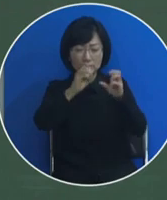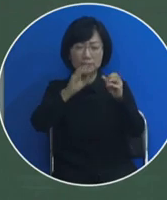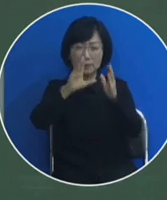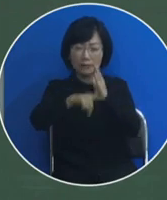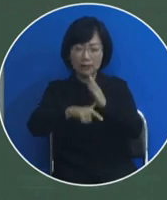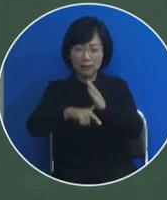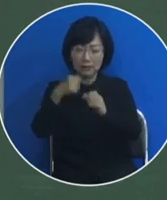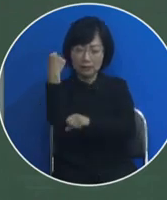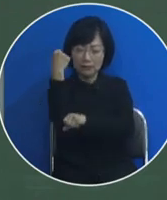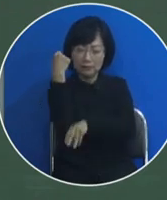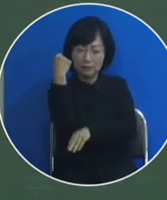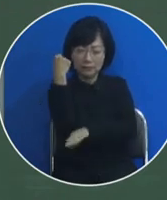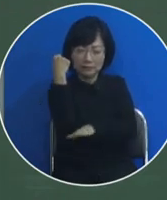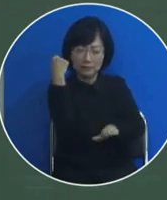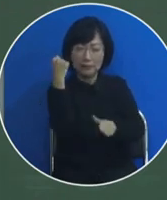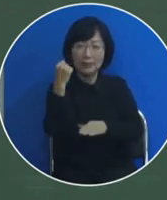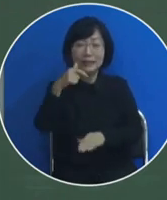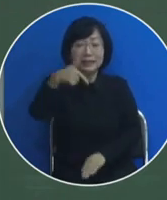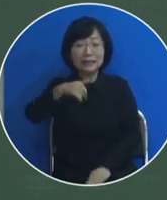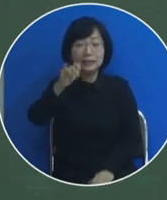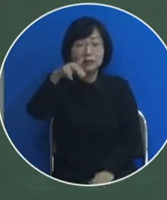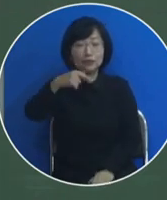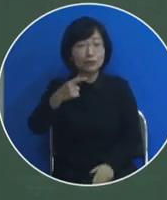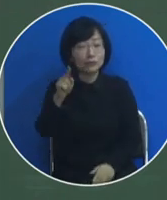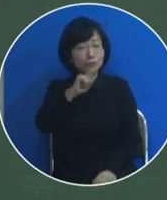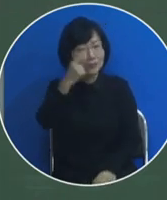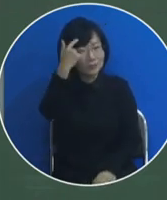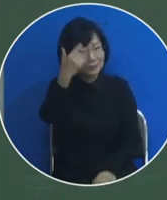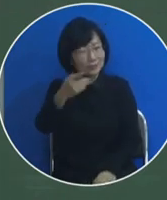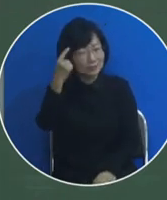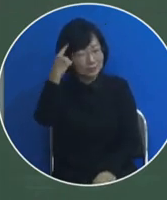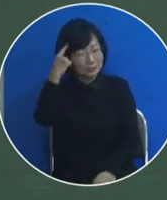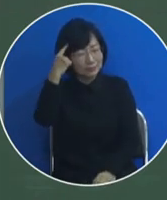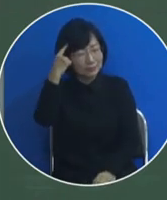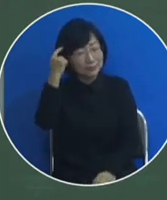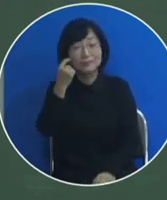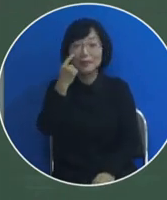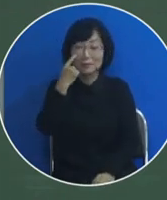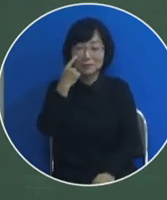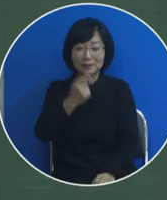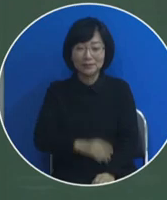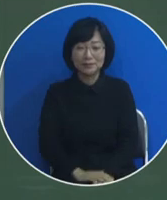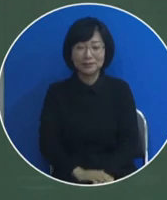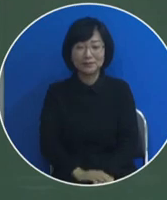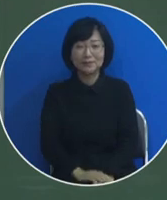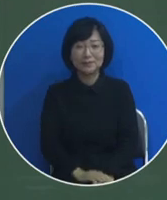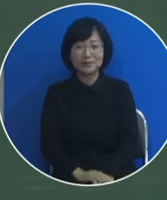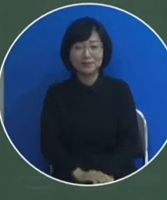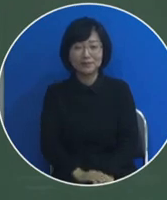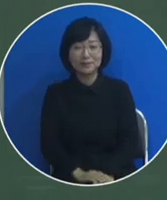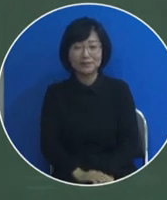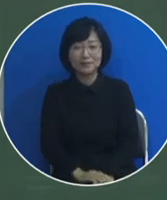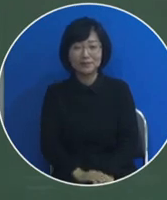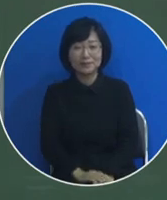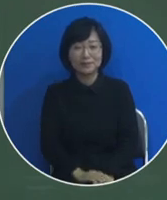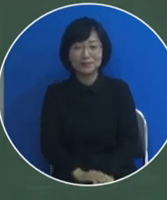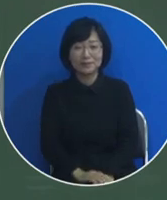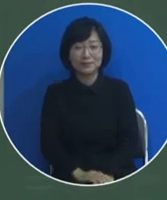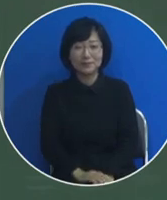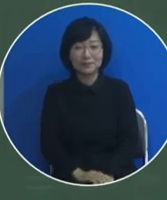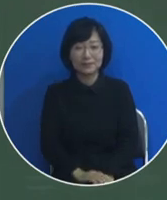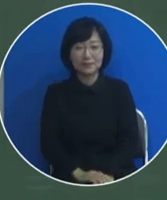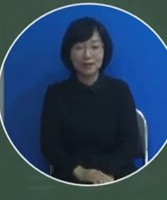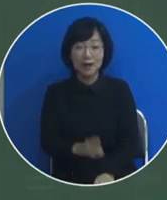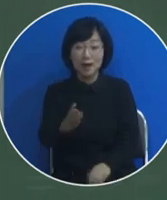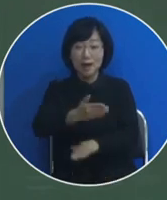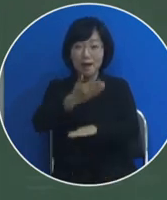아시면 많은 것을 보게 됩니다. If you know that, then you can see many things. 어떻게 감사해야 되는지도 알게